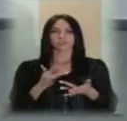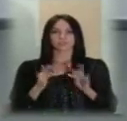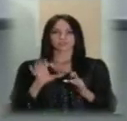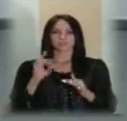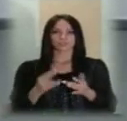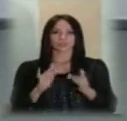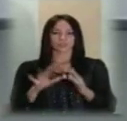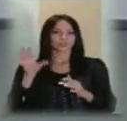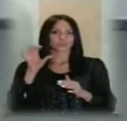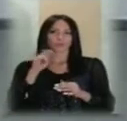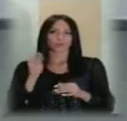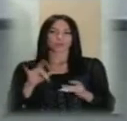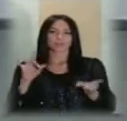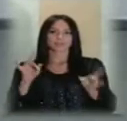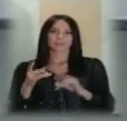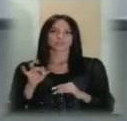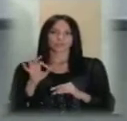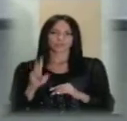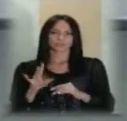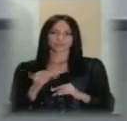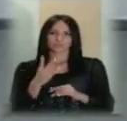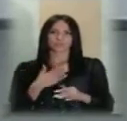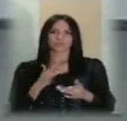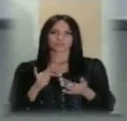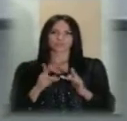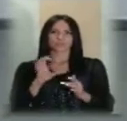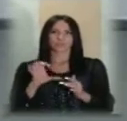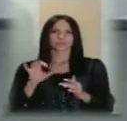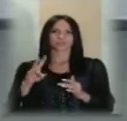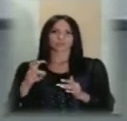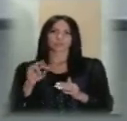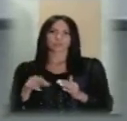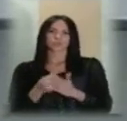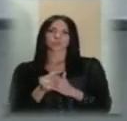слухайте Українське радіо Херсон та заходьте на наш сайт КС Суспільне медіа. До зустрічі о 20:30.